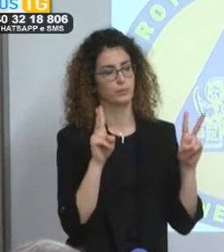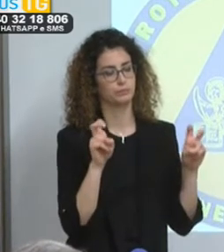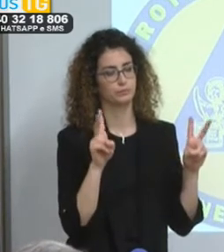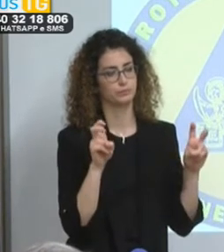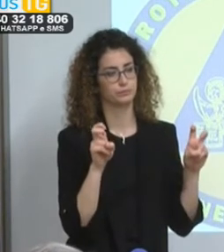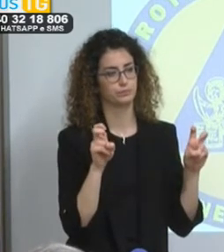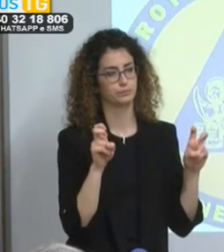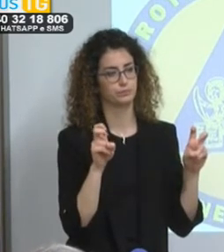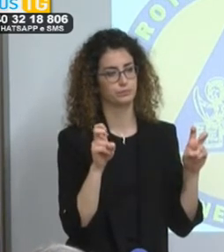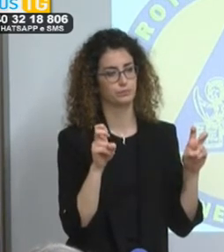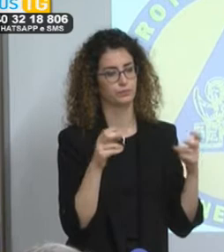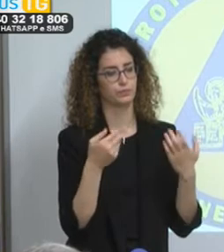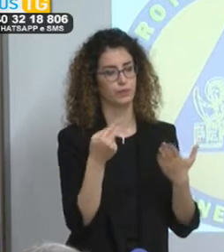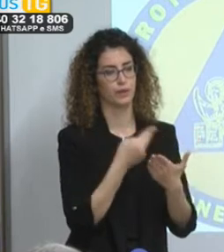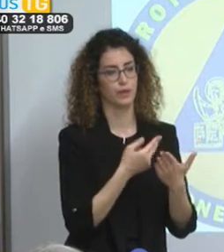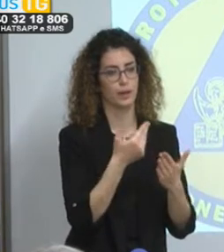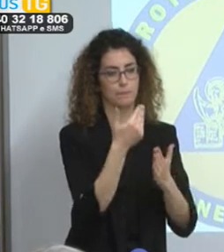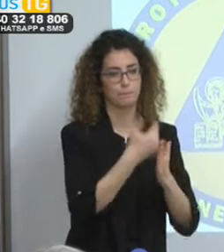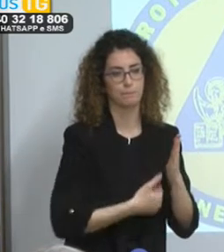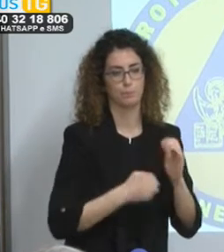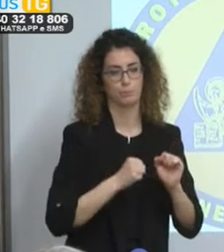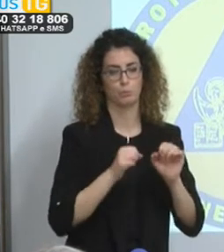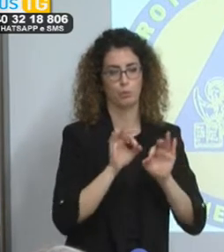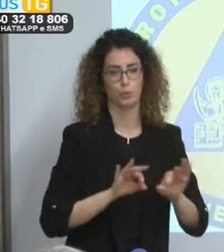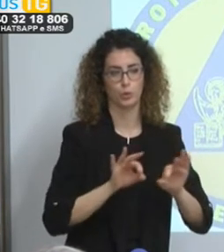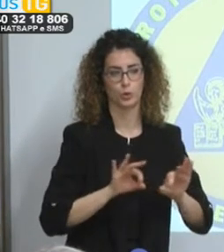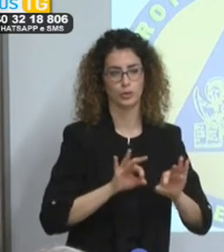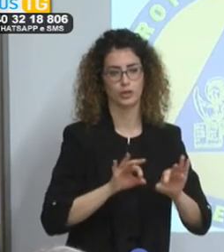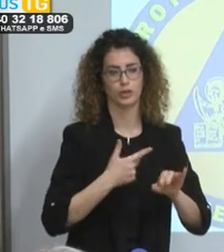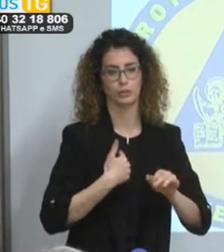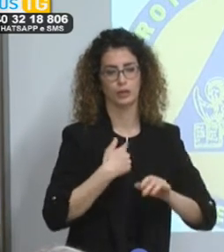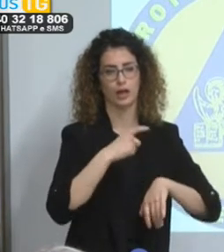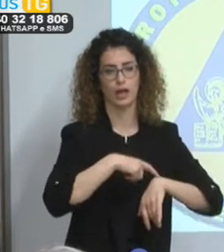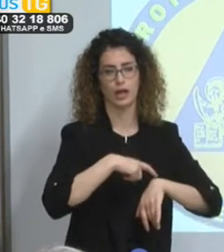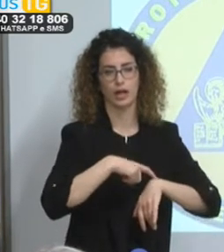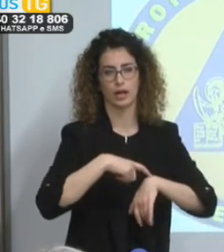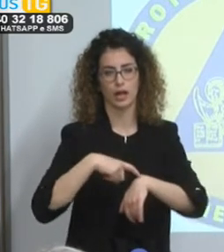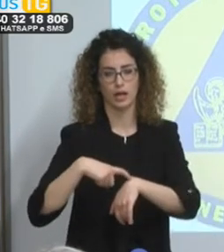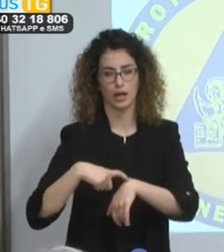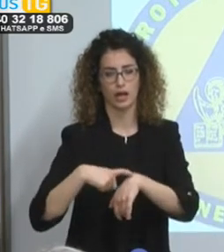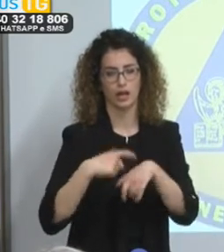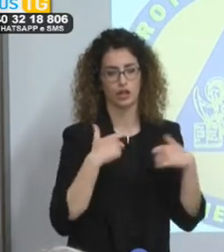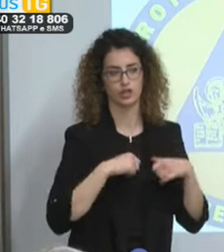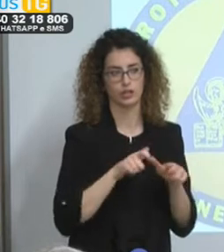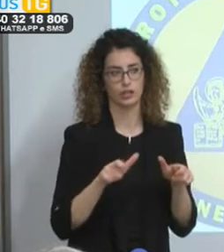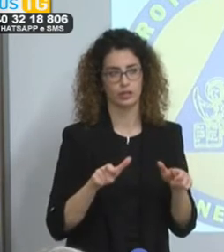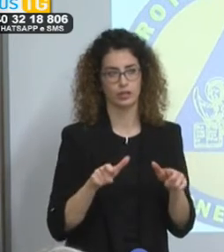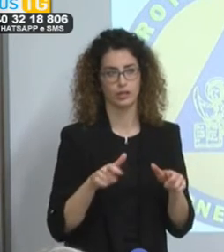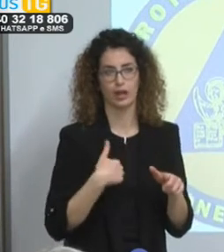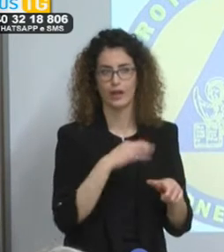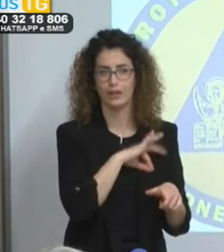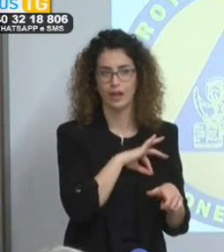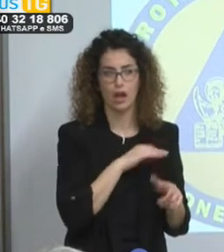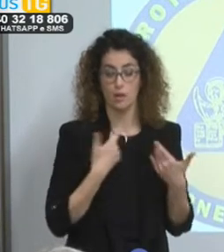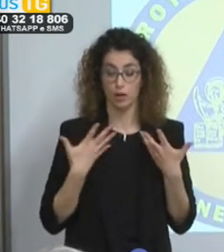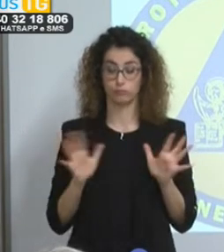del piano che siete pronti a lanciare per una sorta di calendarizzazione di ciascun cittadino. Sì, ma veneto. Mi fermo qua, non ve lo do. Cioè, ognuno